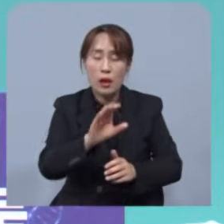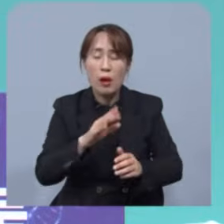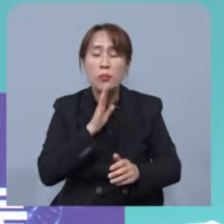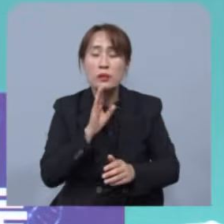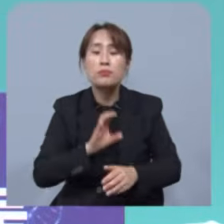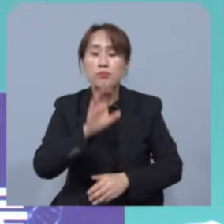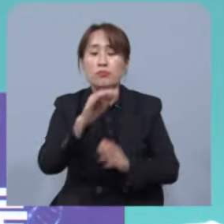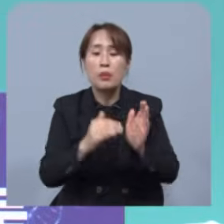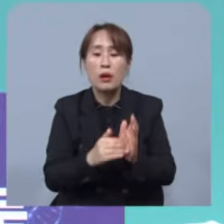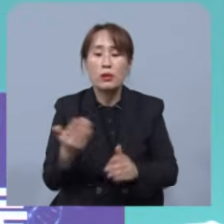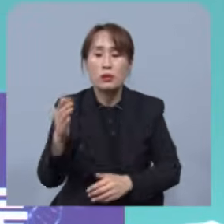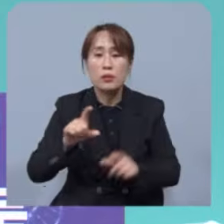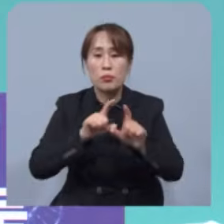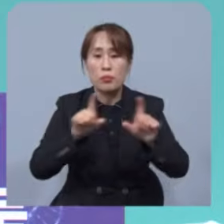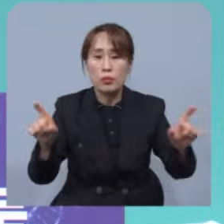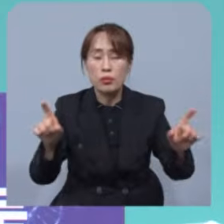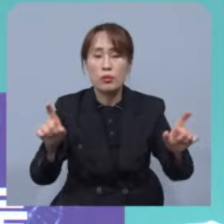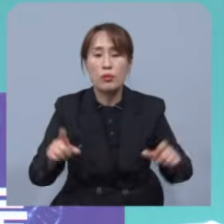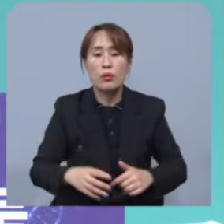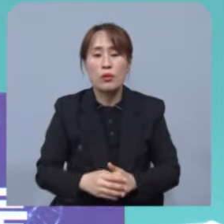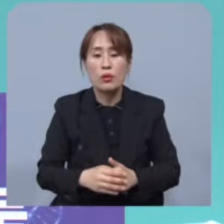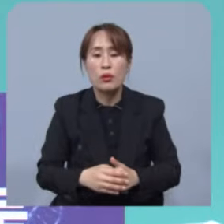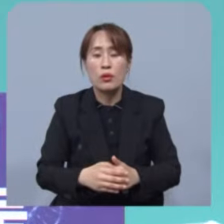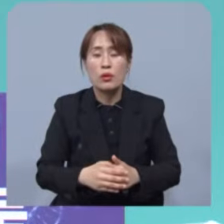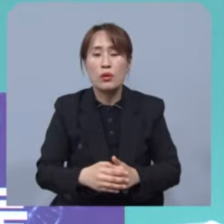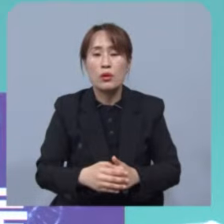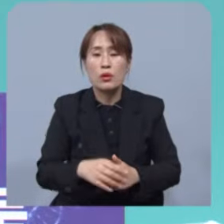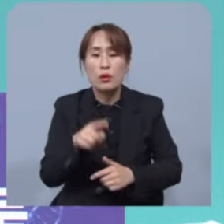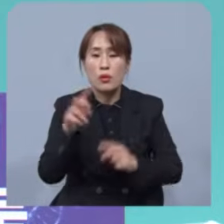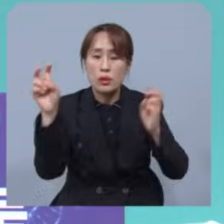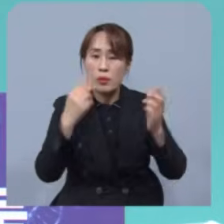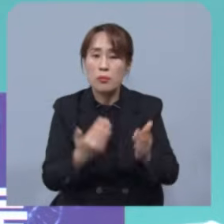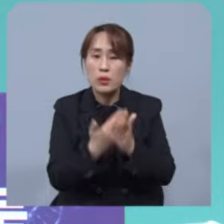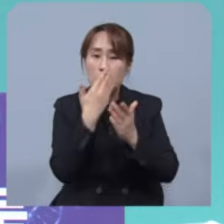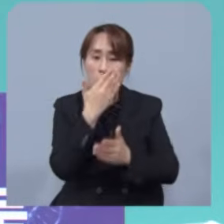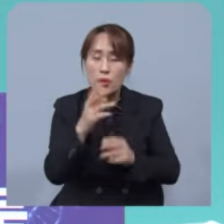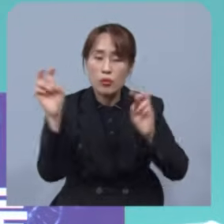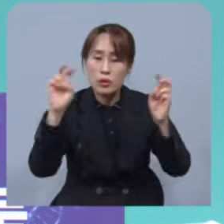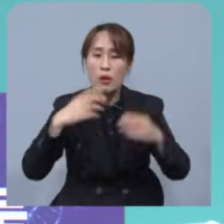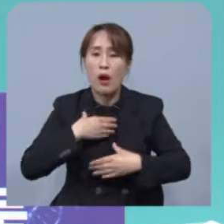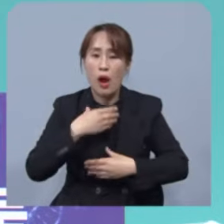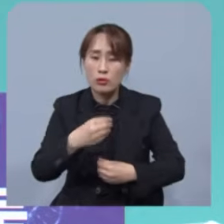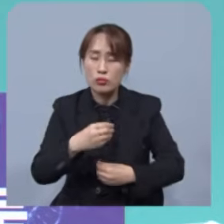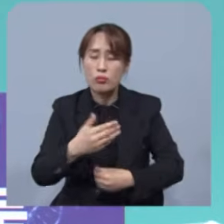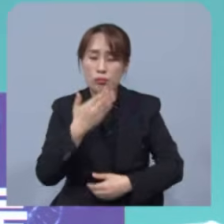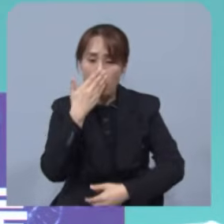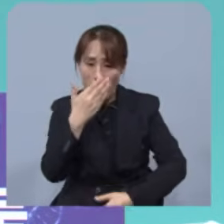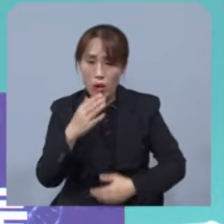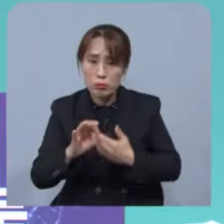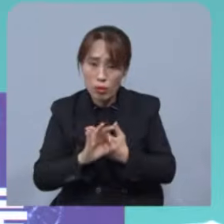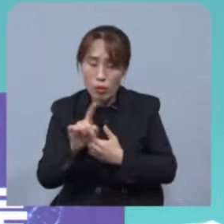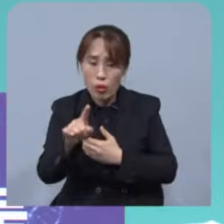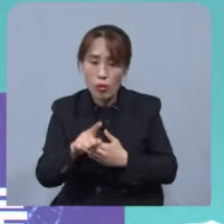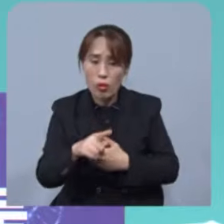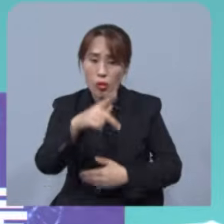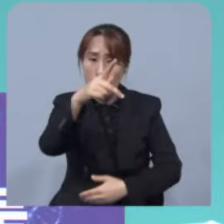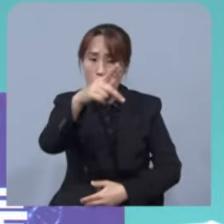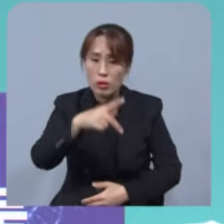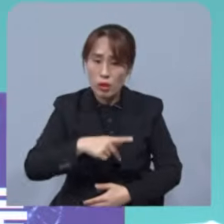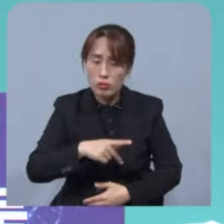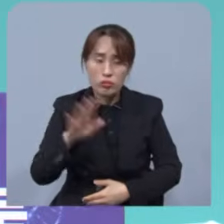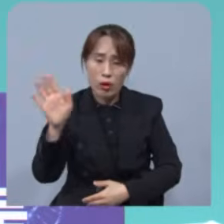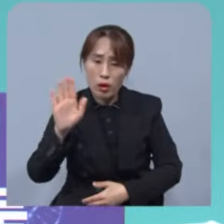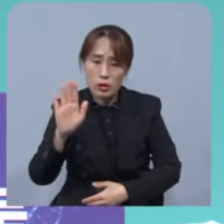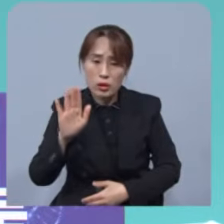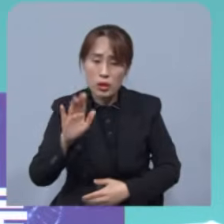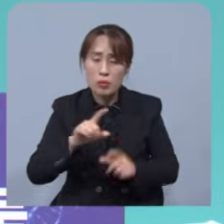맞습니다. 그러면 보통은 성장성이 있고 회사의 안정성이 있으면 대출 받을 게